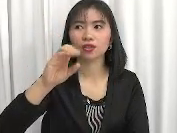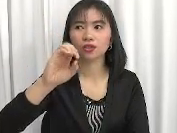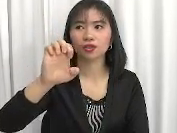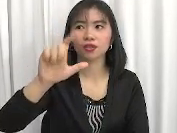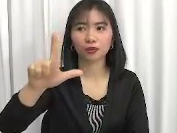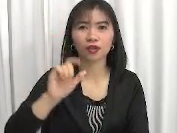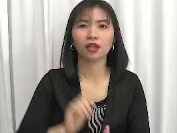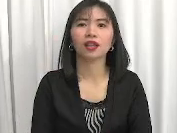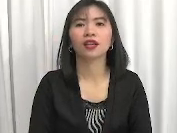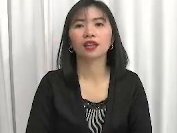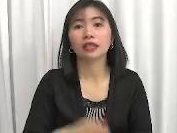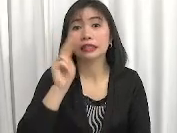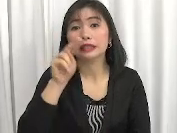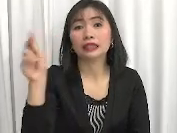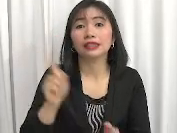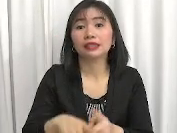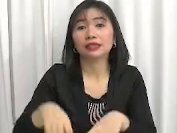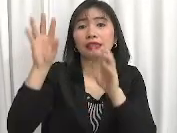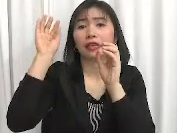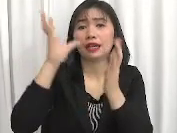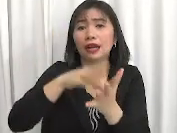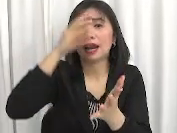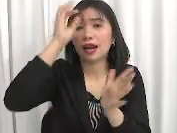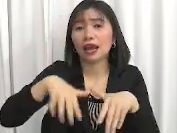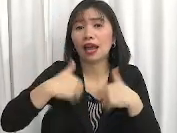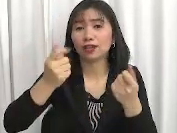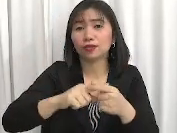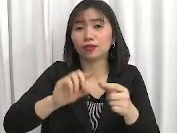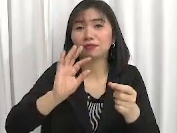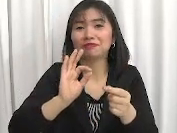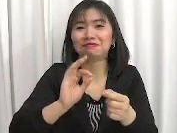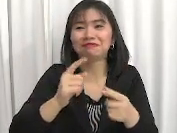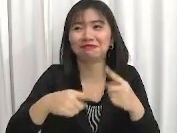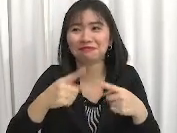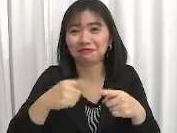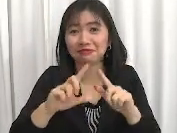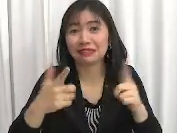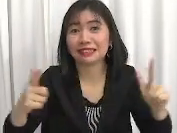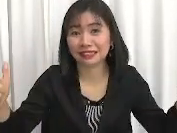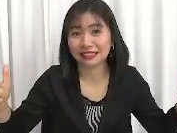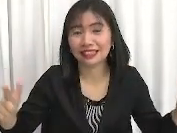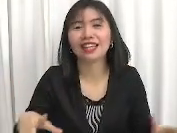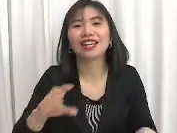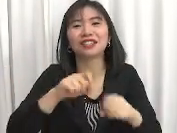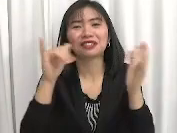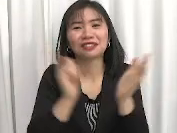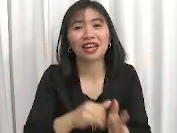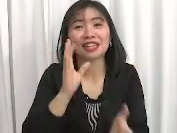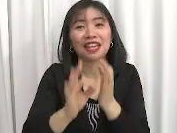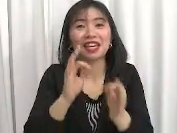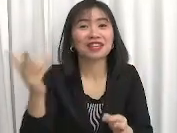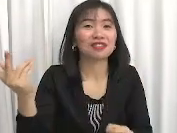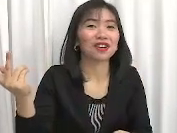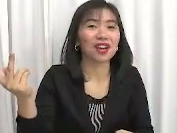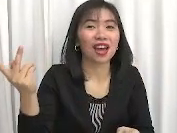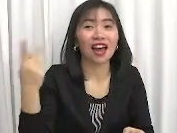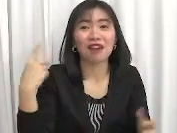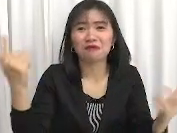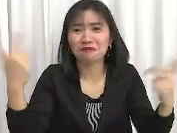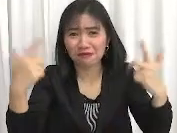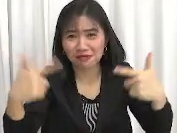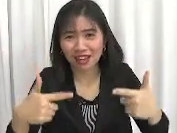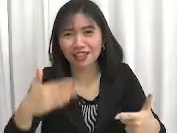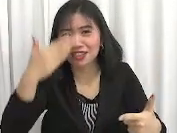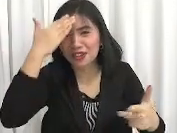sign language para kapag ka may hindi pagkakaintindihan, mag-sign language na lang para walang lumabas na masama. Tama yun.